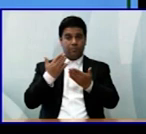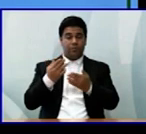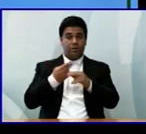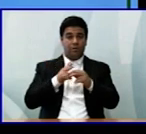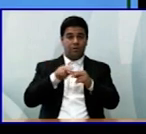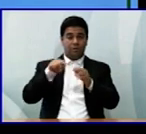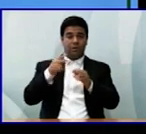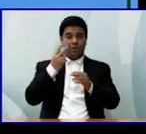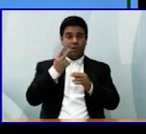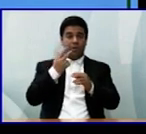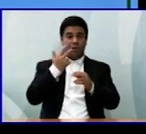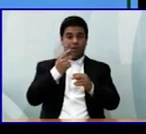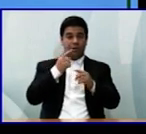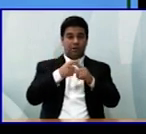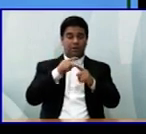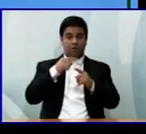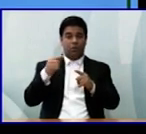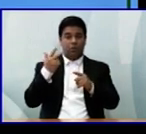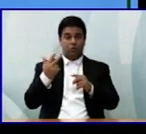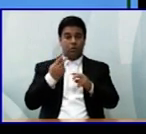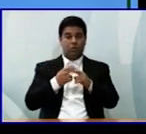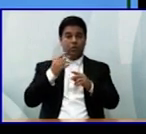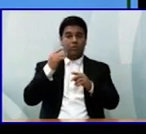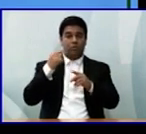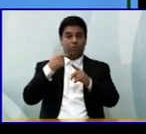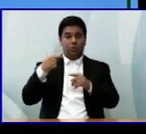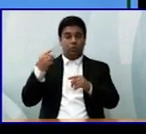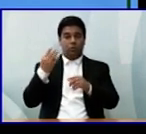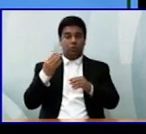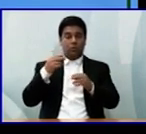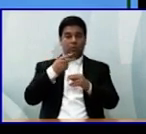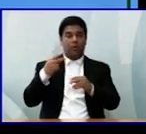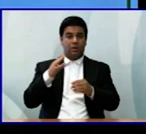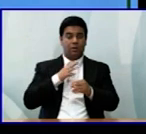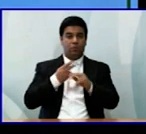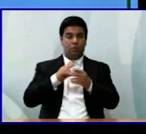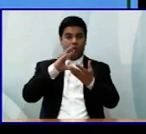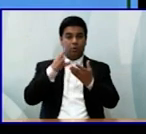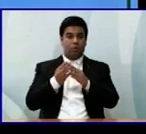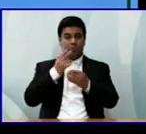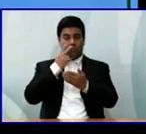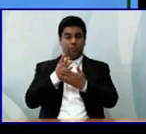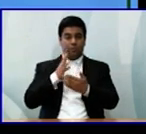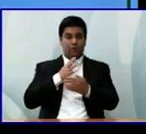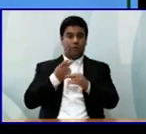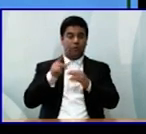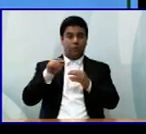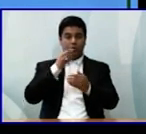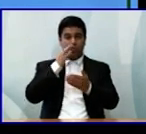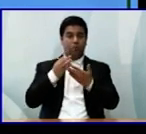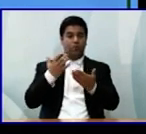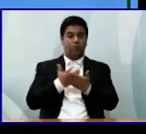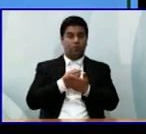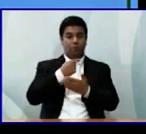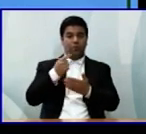X minus 3 ni 4 ga va minus 4 ga tenglab oldik. Tenglamalar to'plamiga ega bo'ldik va ularni yechib